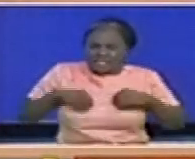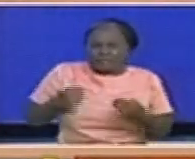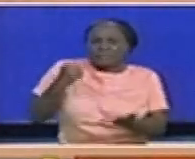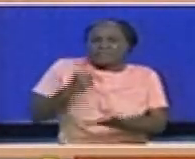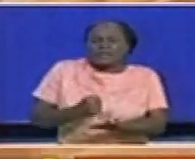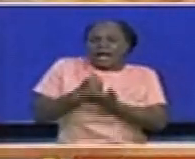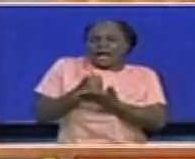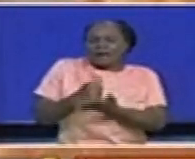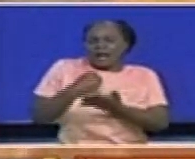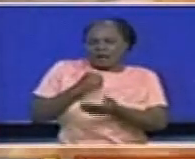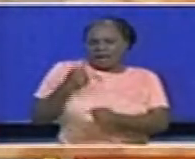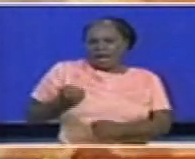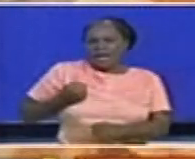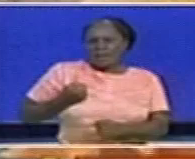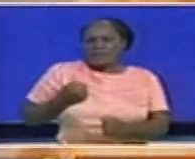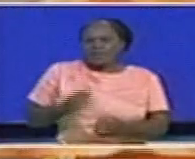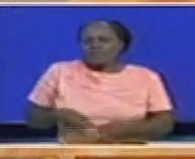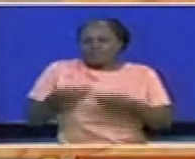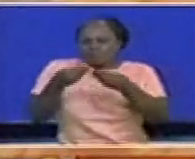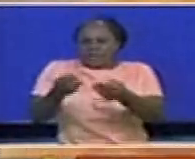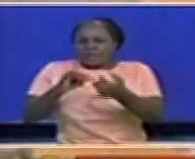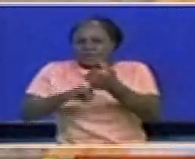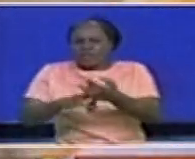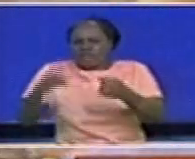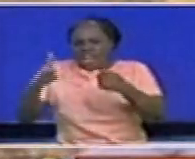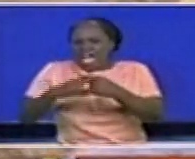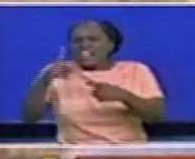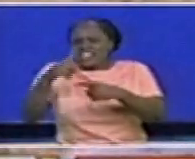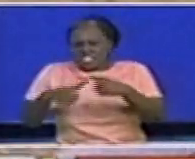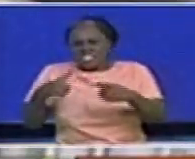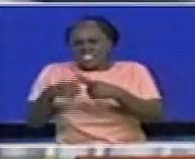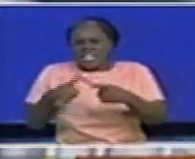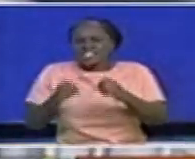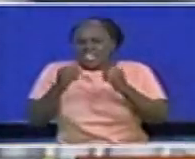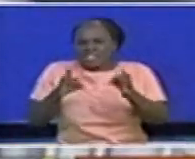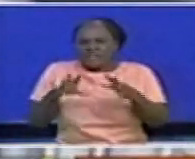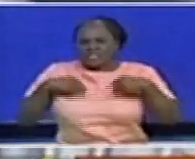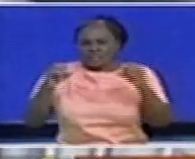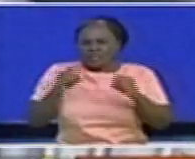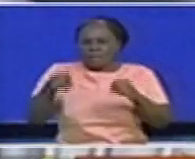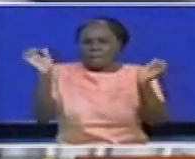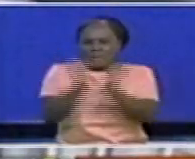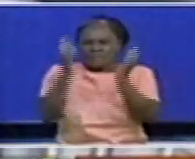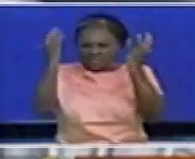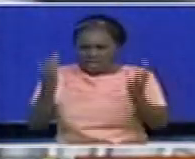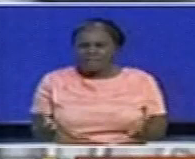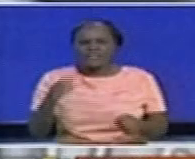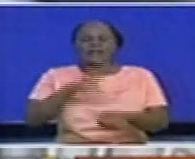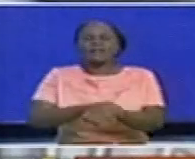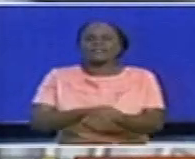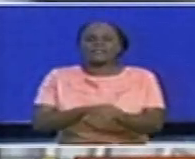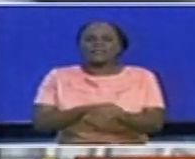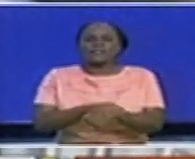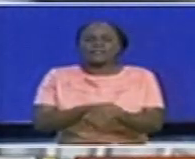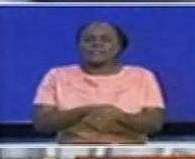miaka 9, na endapo atapinga uamuzi wa wazazi wake basi huadhibiwa vikali. I already handled one case where a